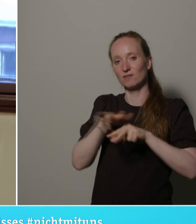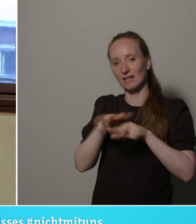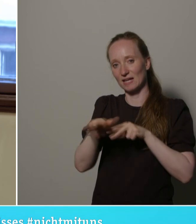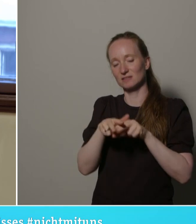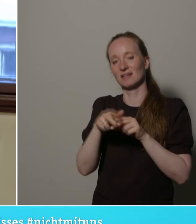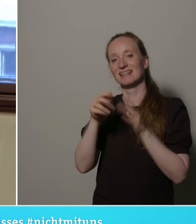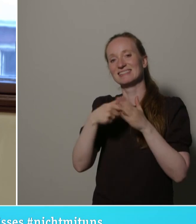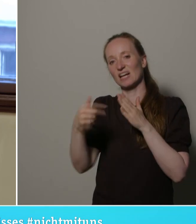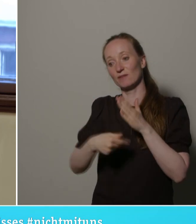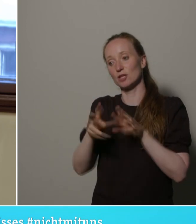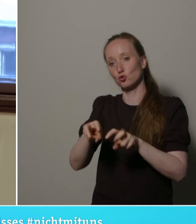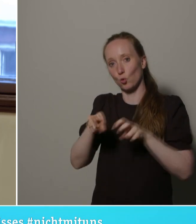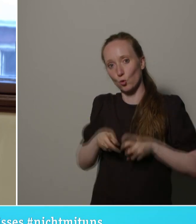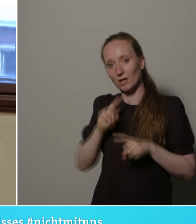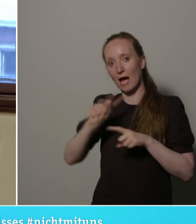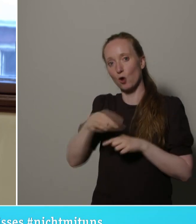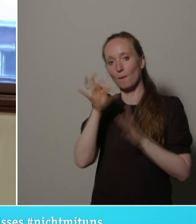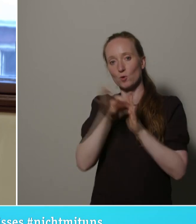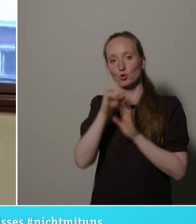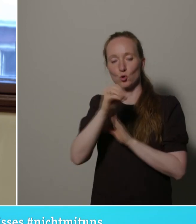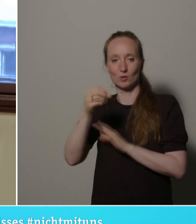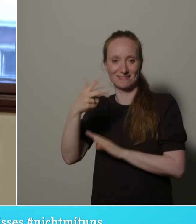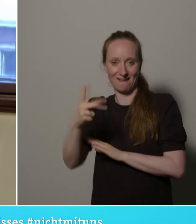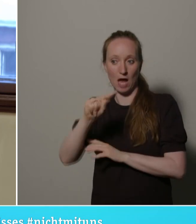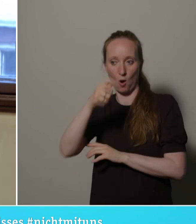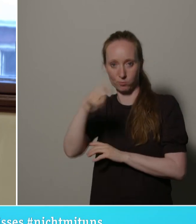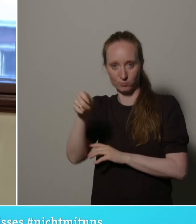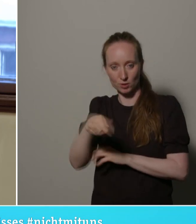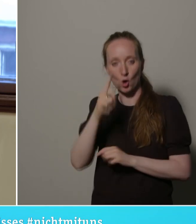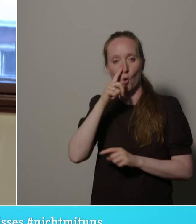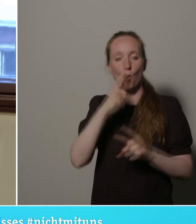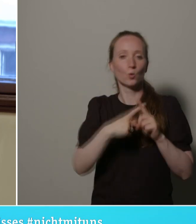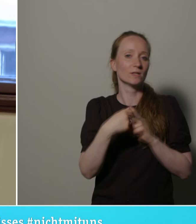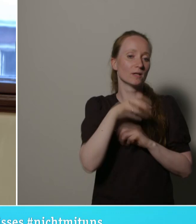003 und würden aber natürlich den Punkt 001, wo es ums